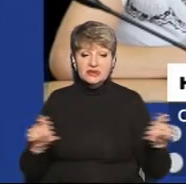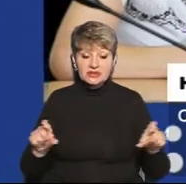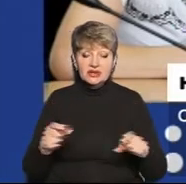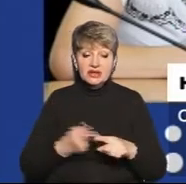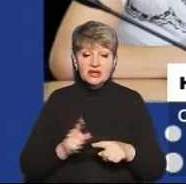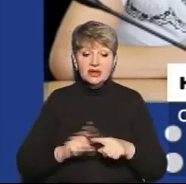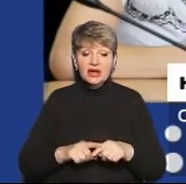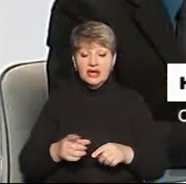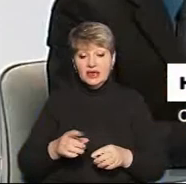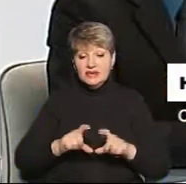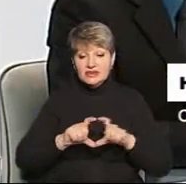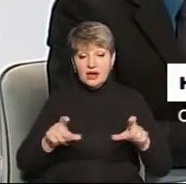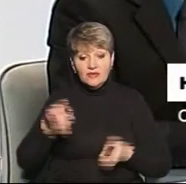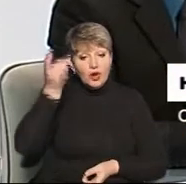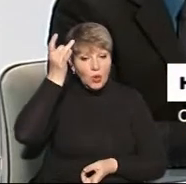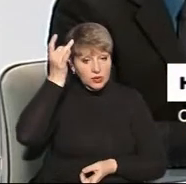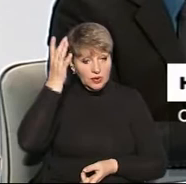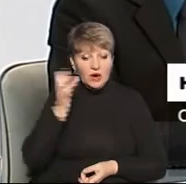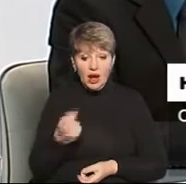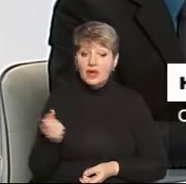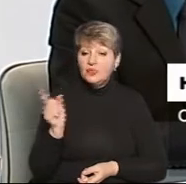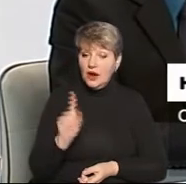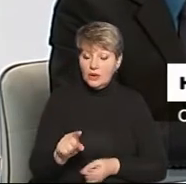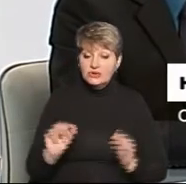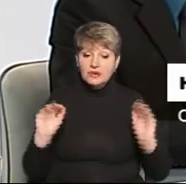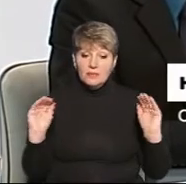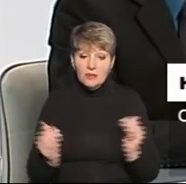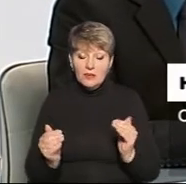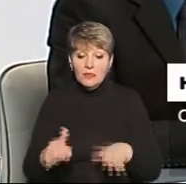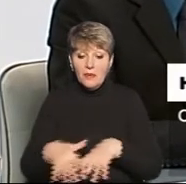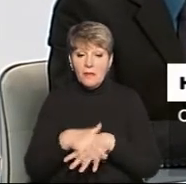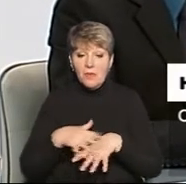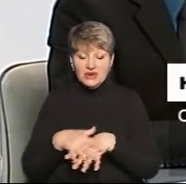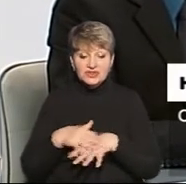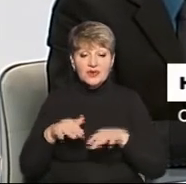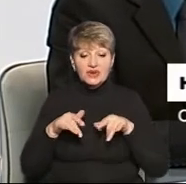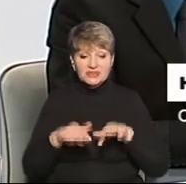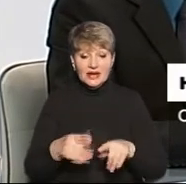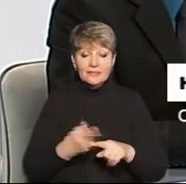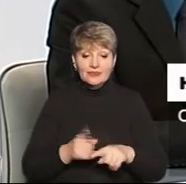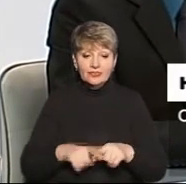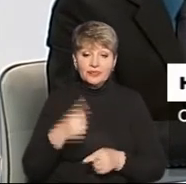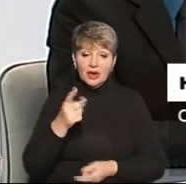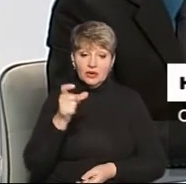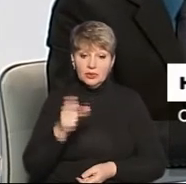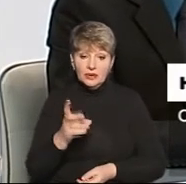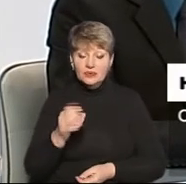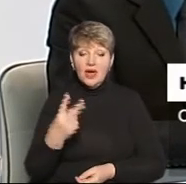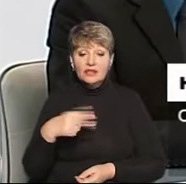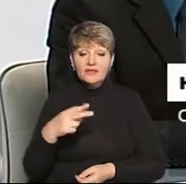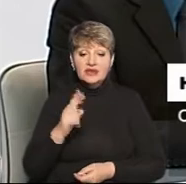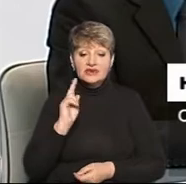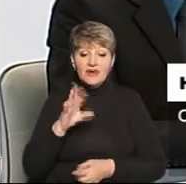та закладів культури. А також обмеження для масових заходів – це одна людина на 20